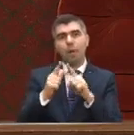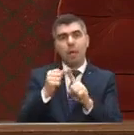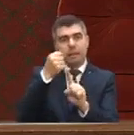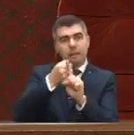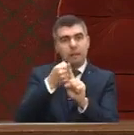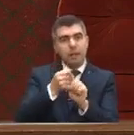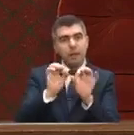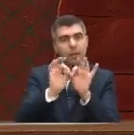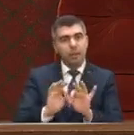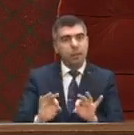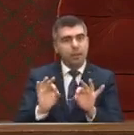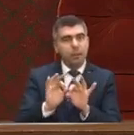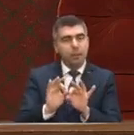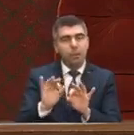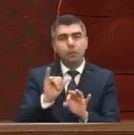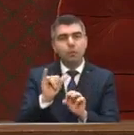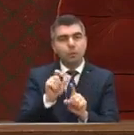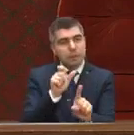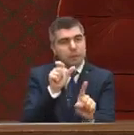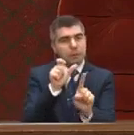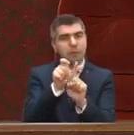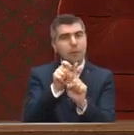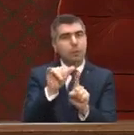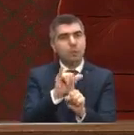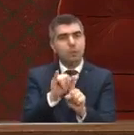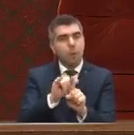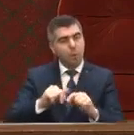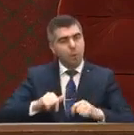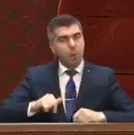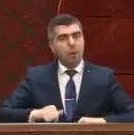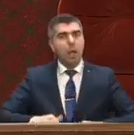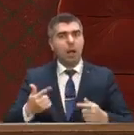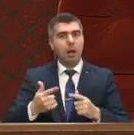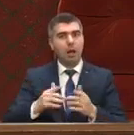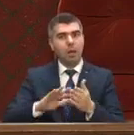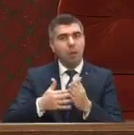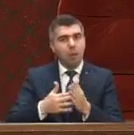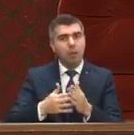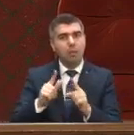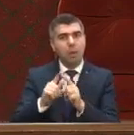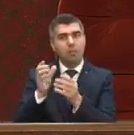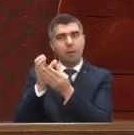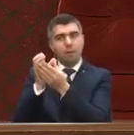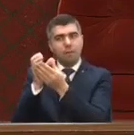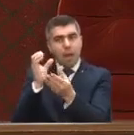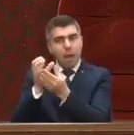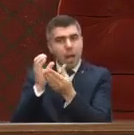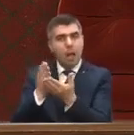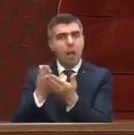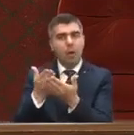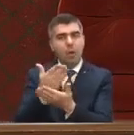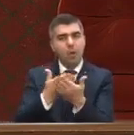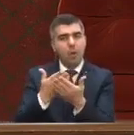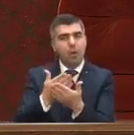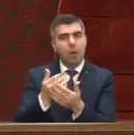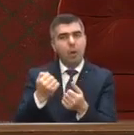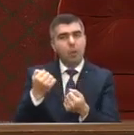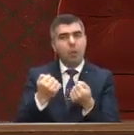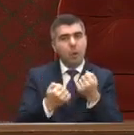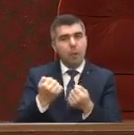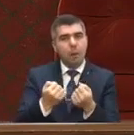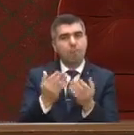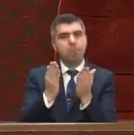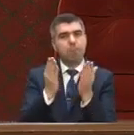اللي تيسير اليوم النقل بهذا الشيء ديالو كله، بهذه الاصلاحات اللي كاين بالنقل المسافرين، نقل البضائع، النقل المدرسي، النقل المستخدمين،